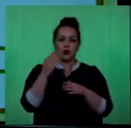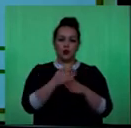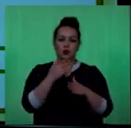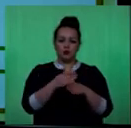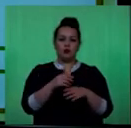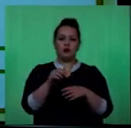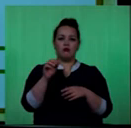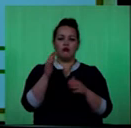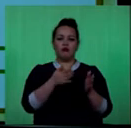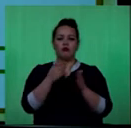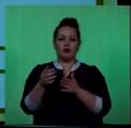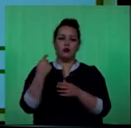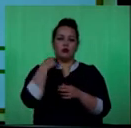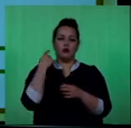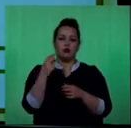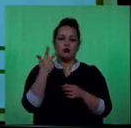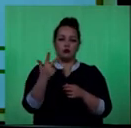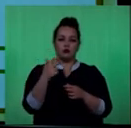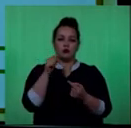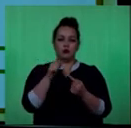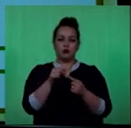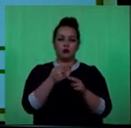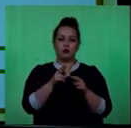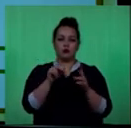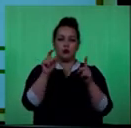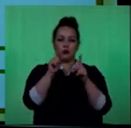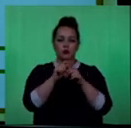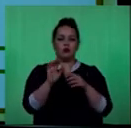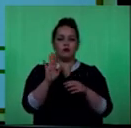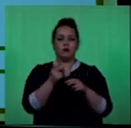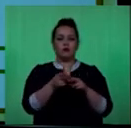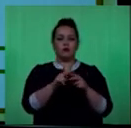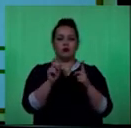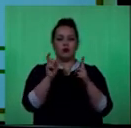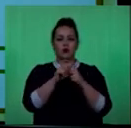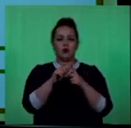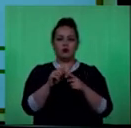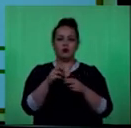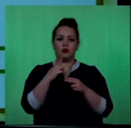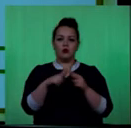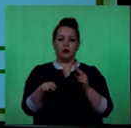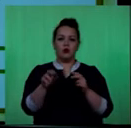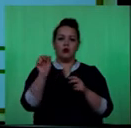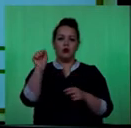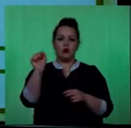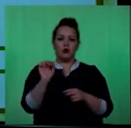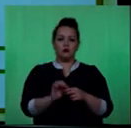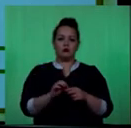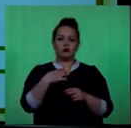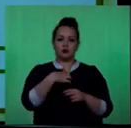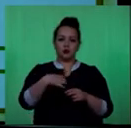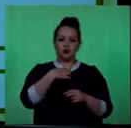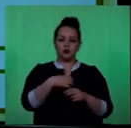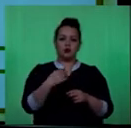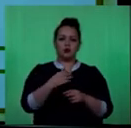схема номер 3 соответствует данному слову в этом слове окончании а основа